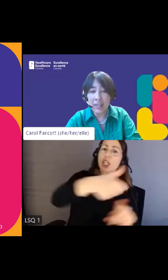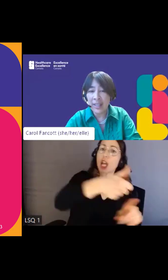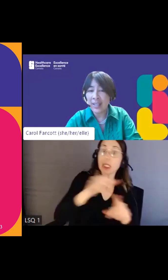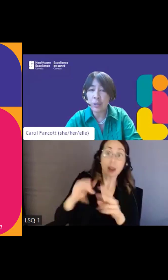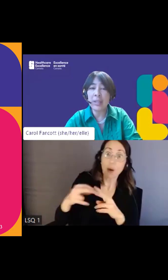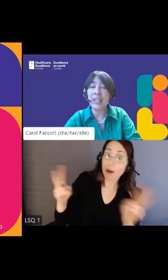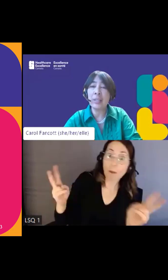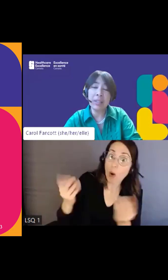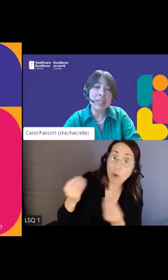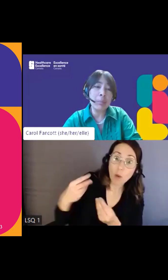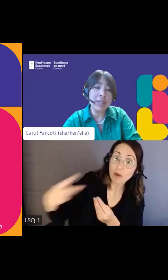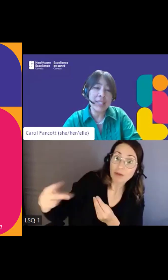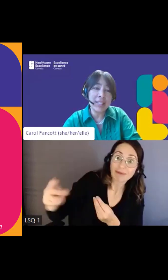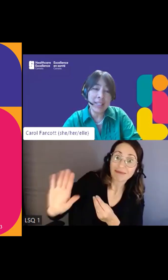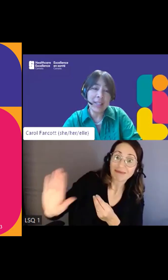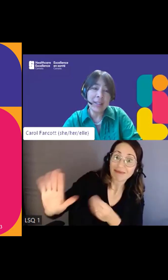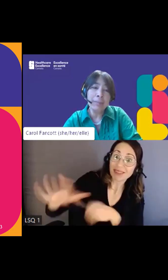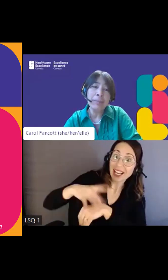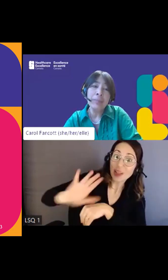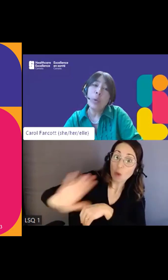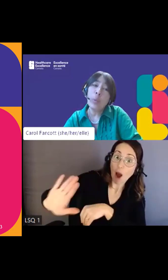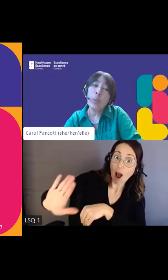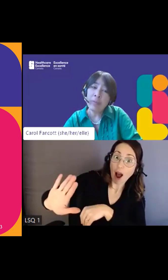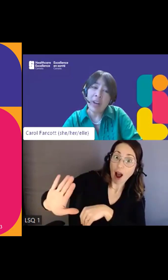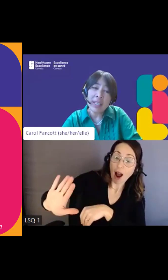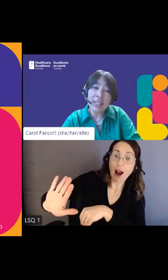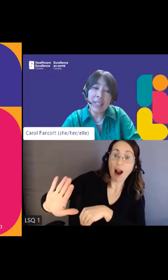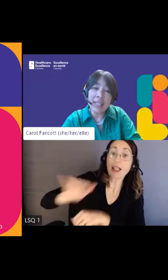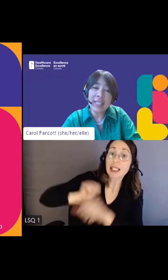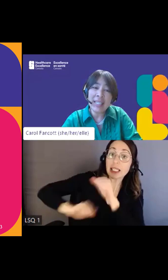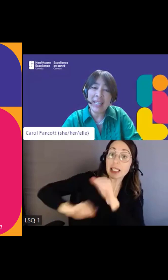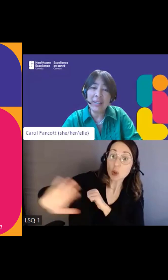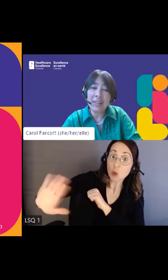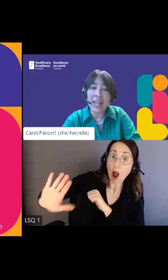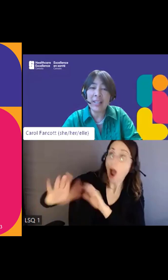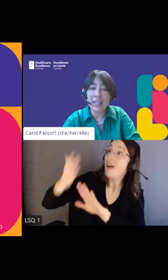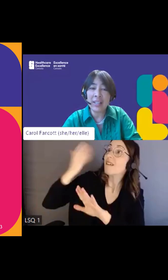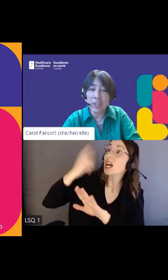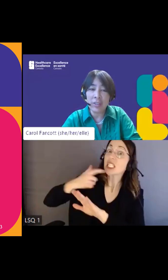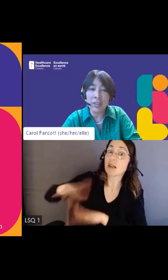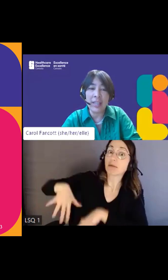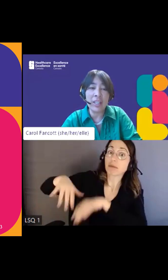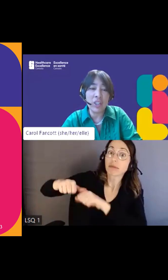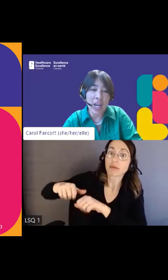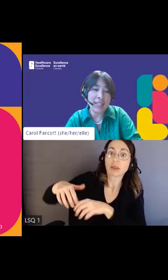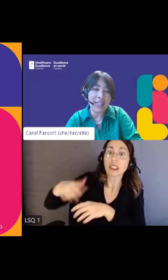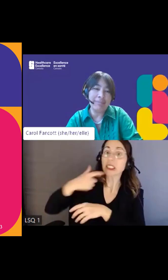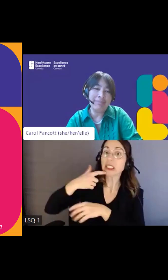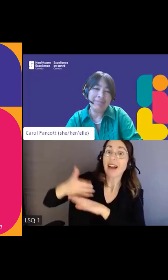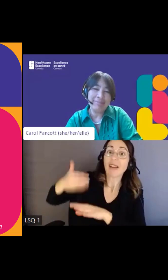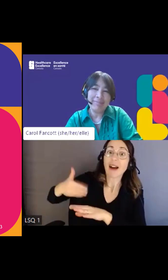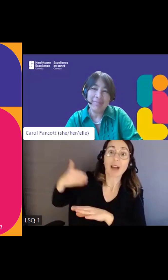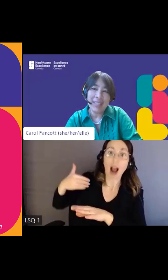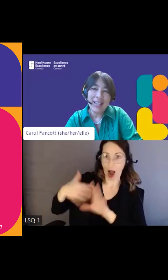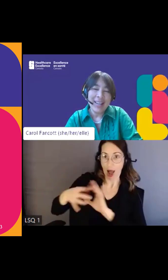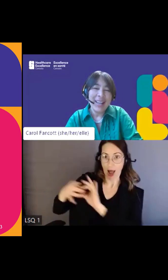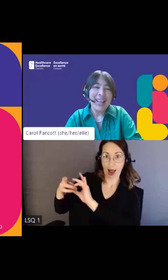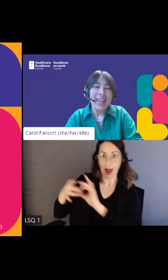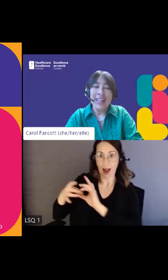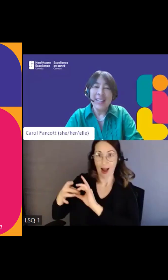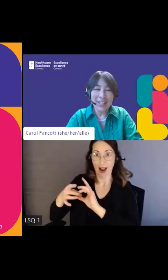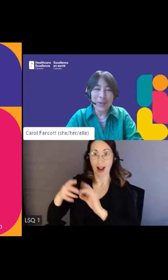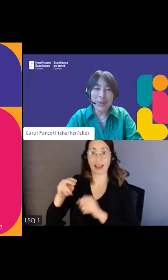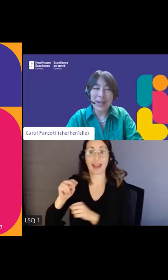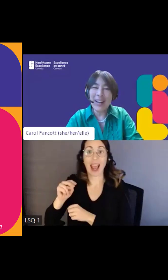qui l'a construit et précédé, eh bien, nous avons fourni le lien vers Native Land Digital dans le clavardage. Alors, avant de